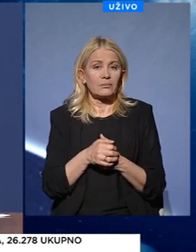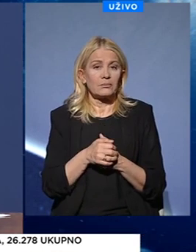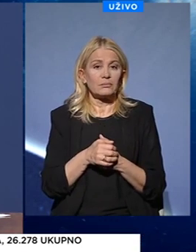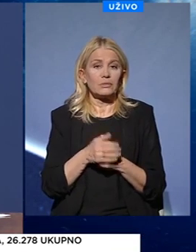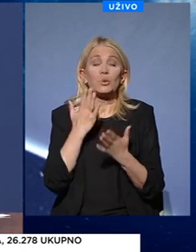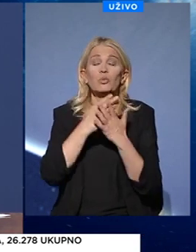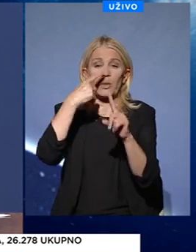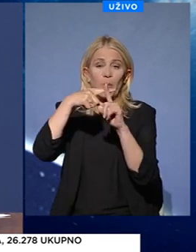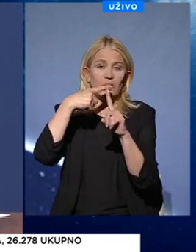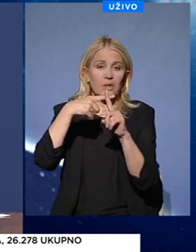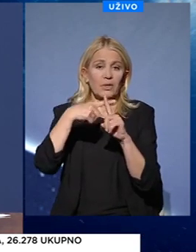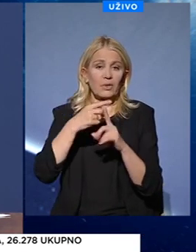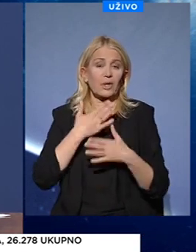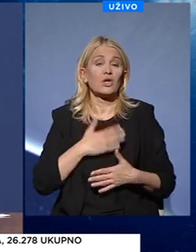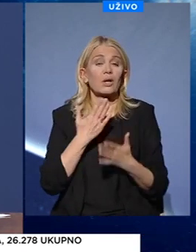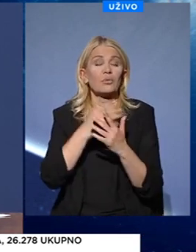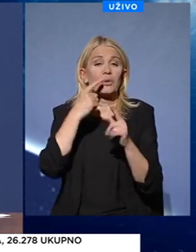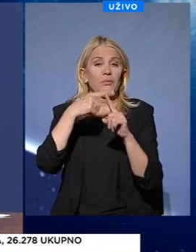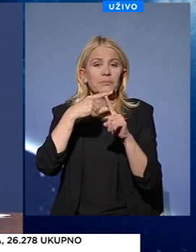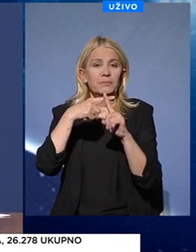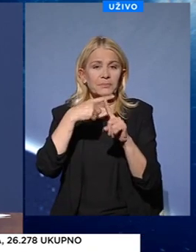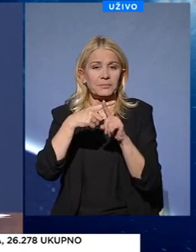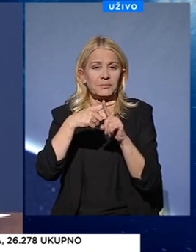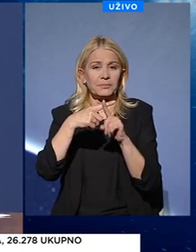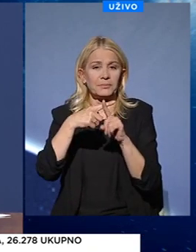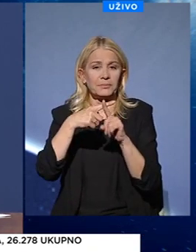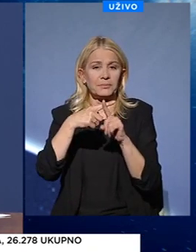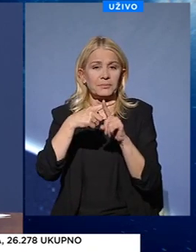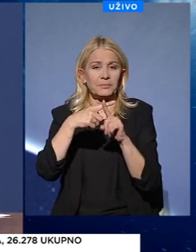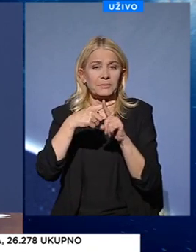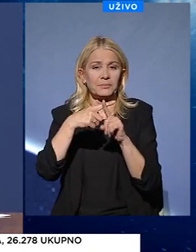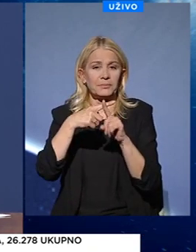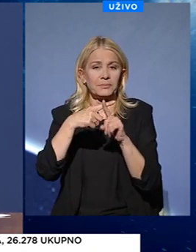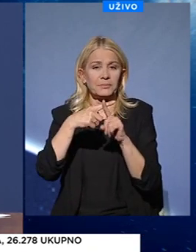budu pozitivni. Želim da budu pozitivni i da